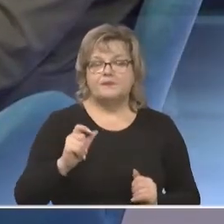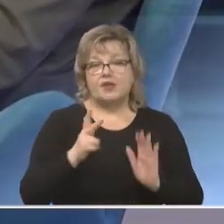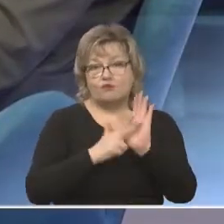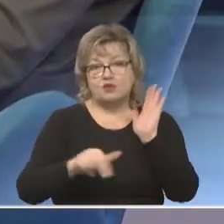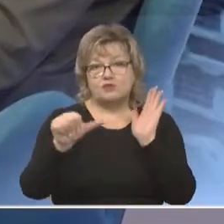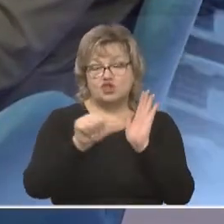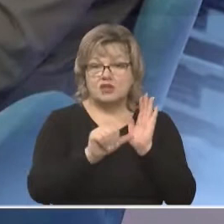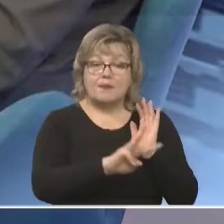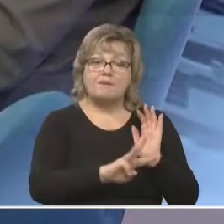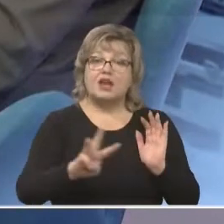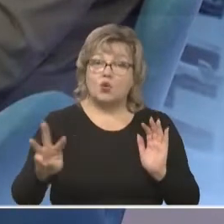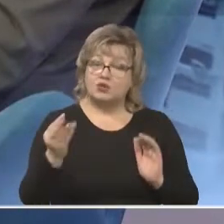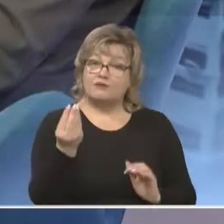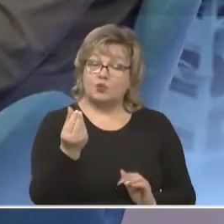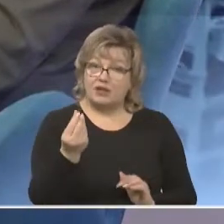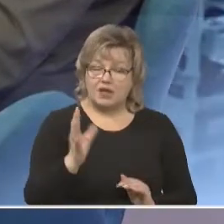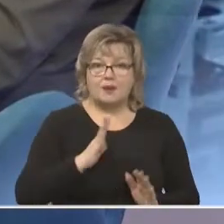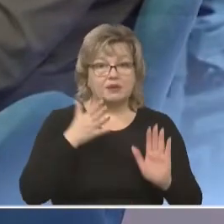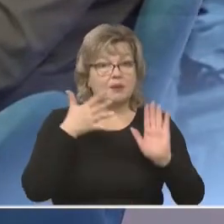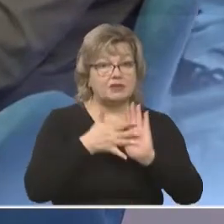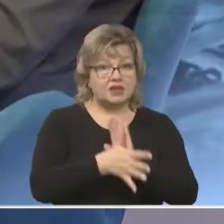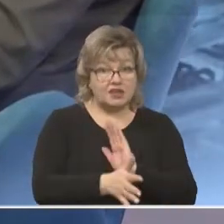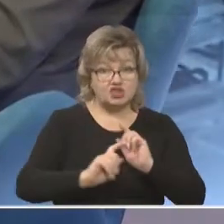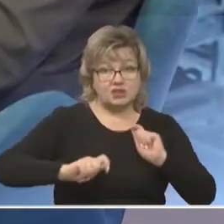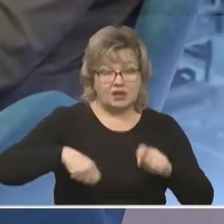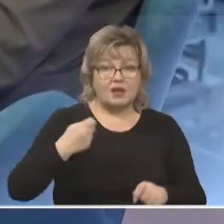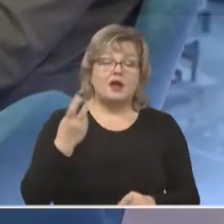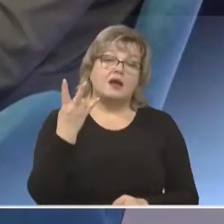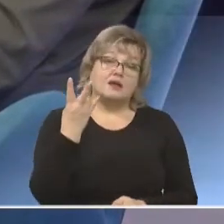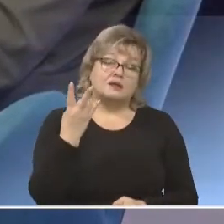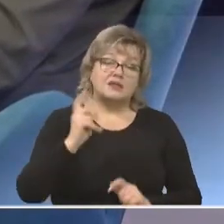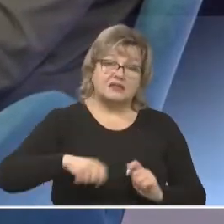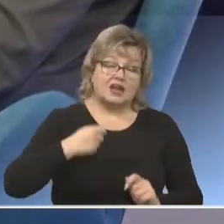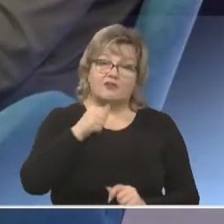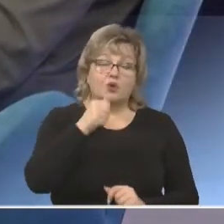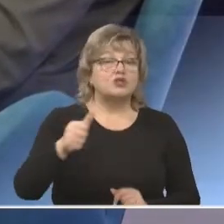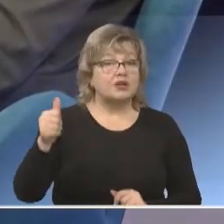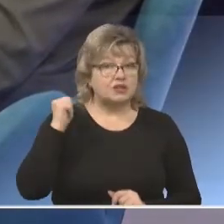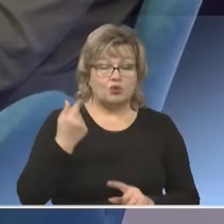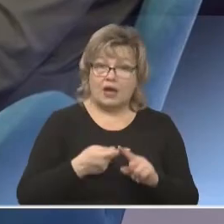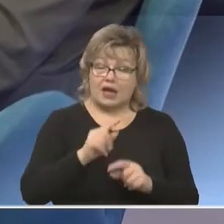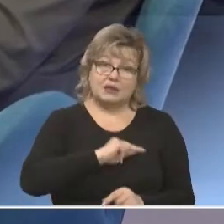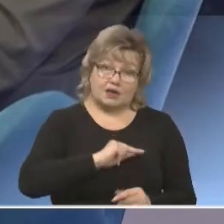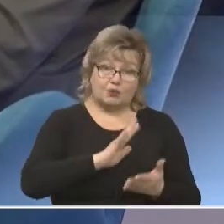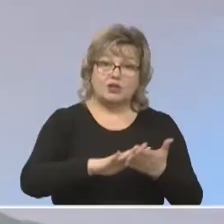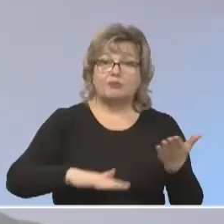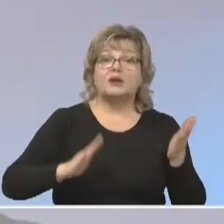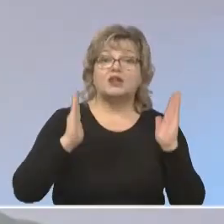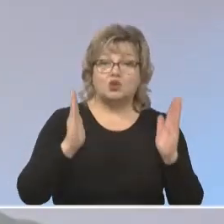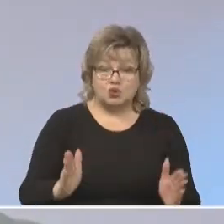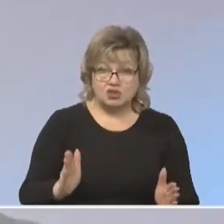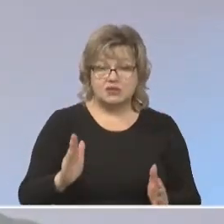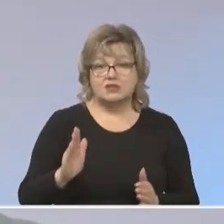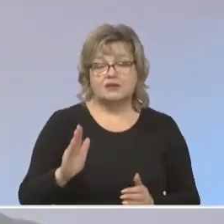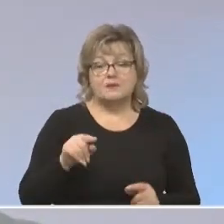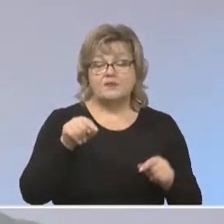86 миллионов рублей было потрачено на компенсацию таких затрат в прошлом году. Эта работа продолжится и